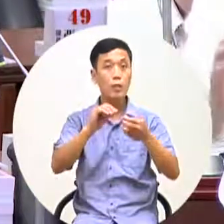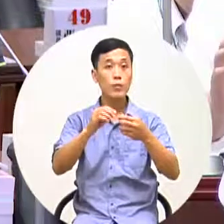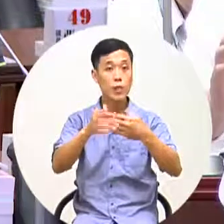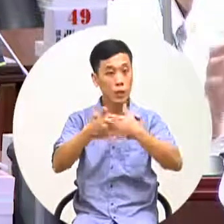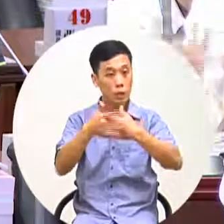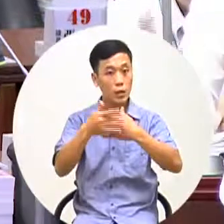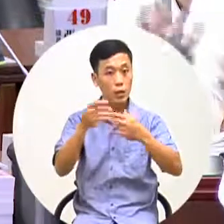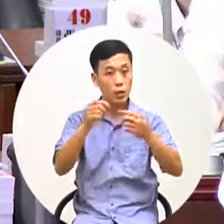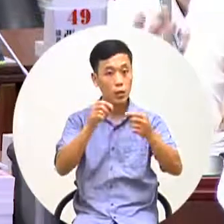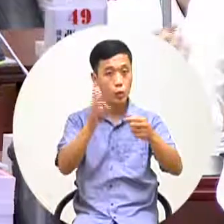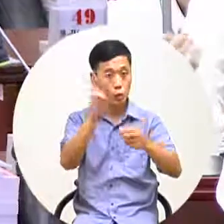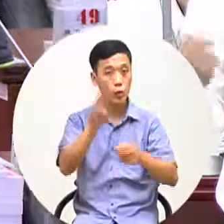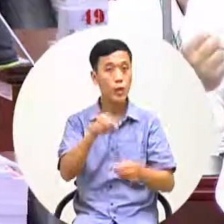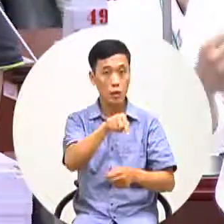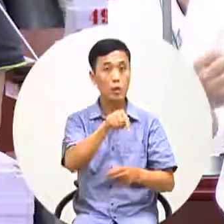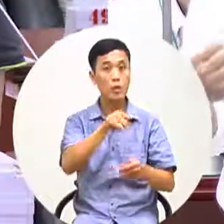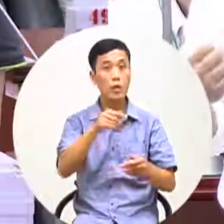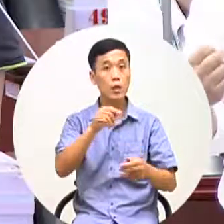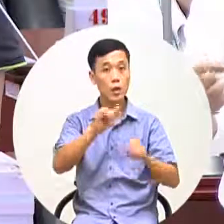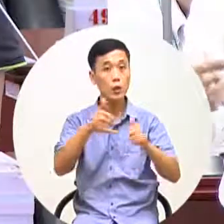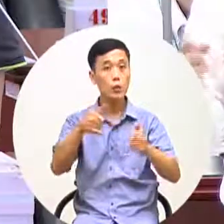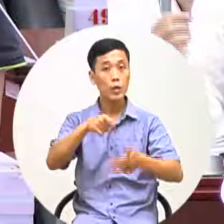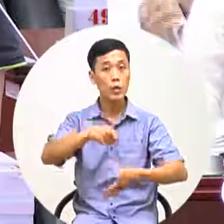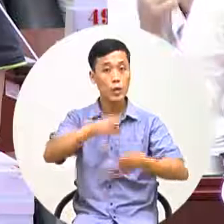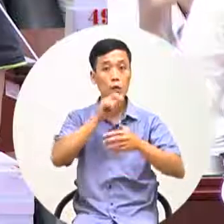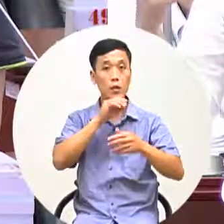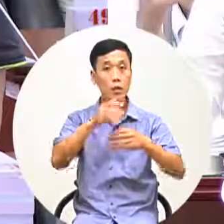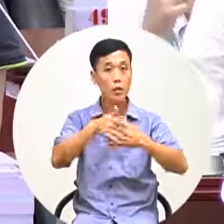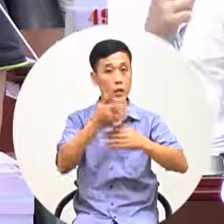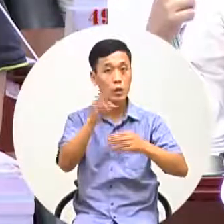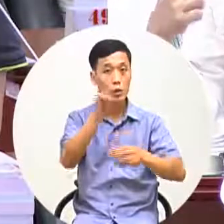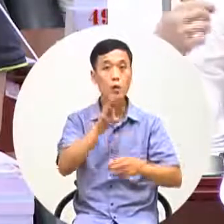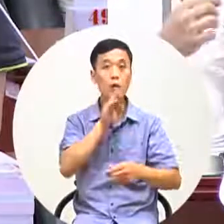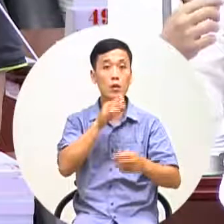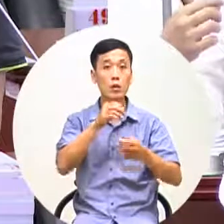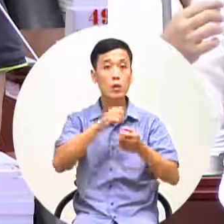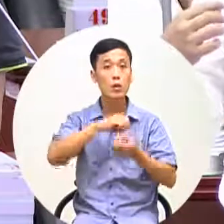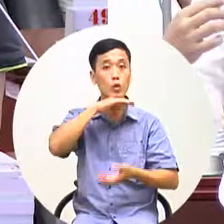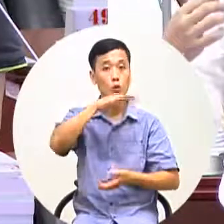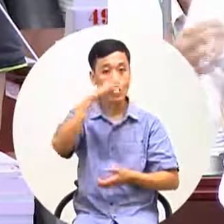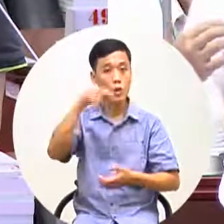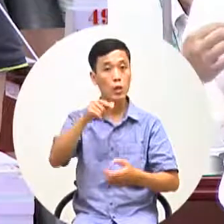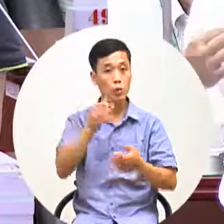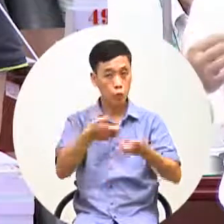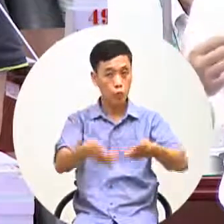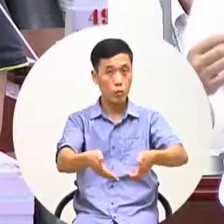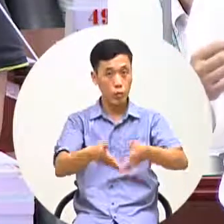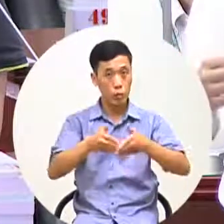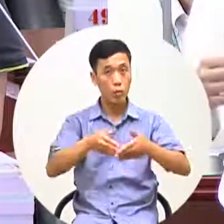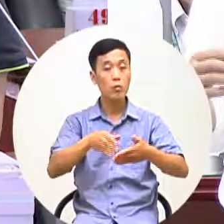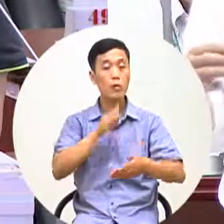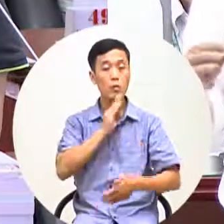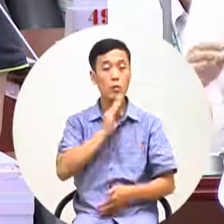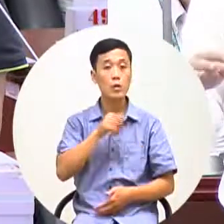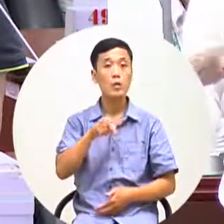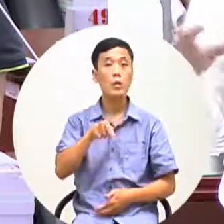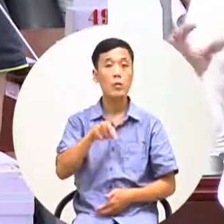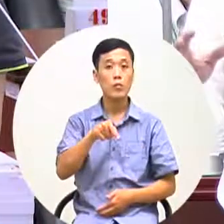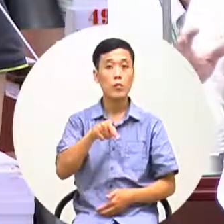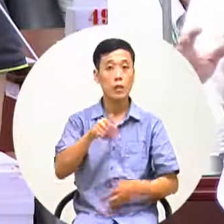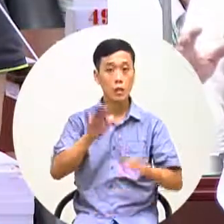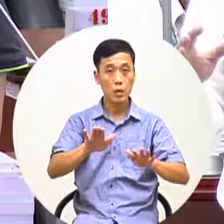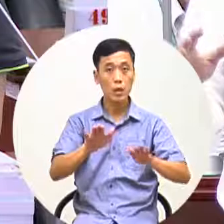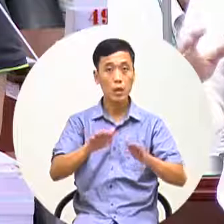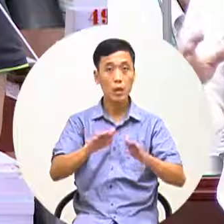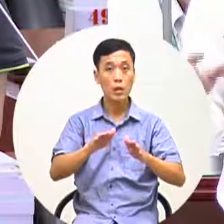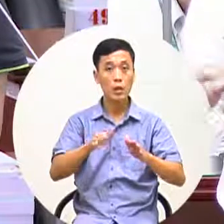到是一个清水，事实上这也是寿山一个重要的元素。那我们另外同时在现在在进行当中，还有一个就是在打狗